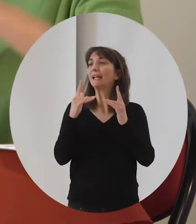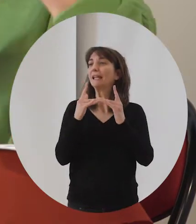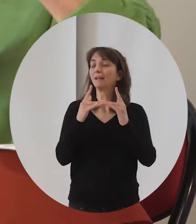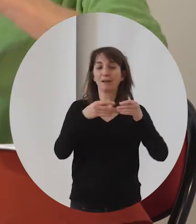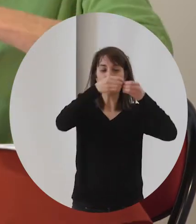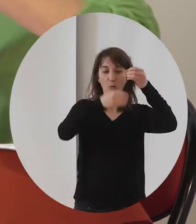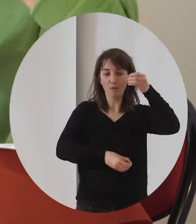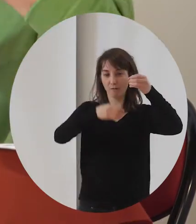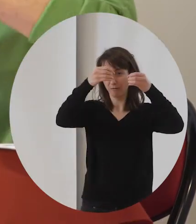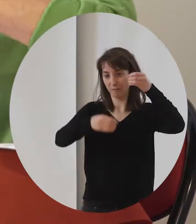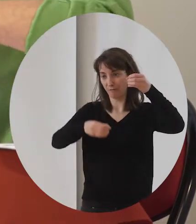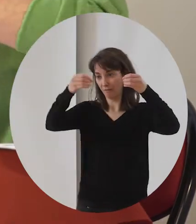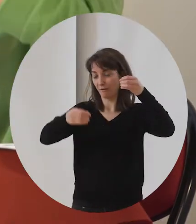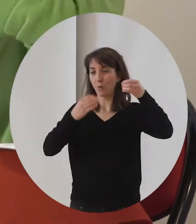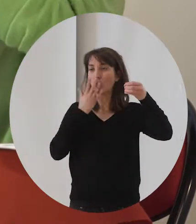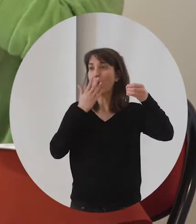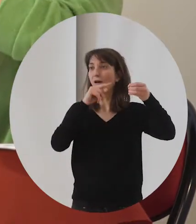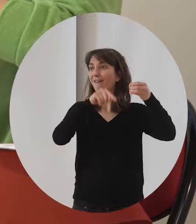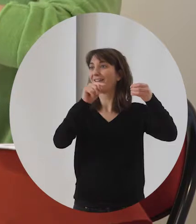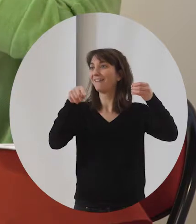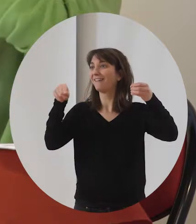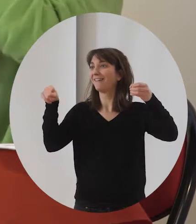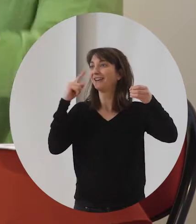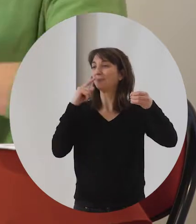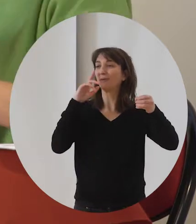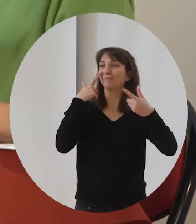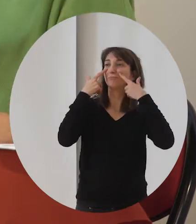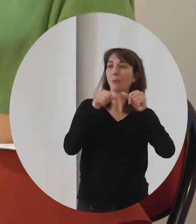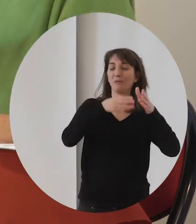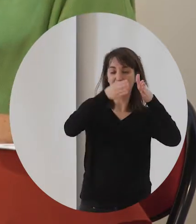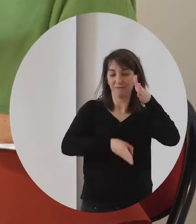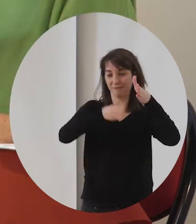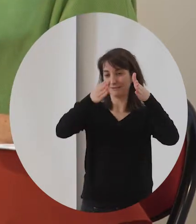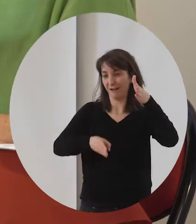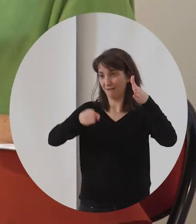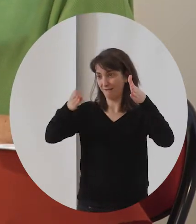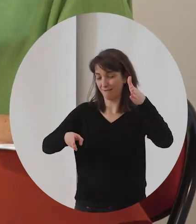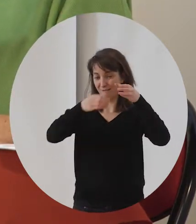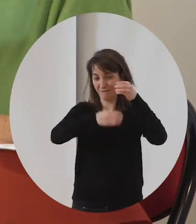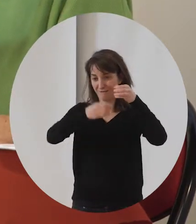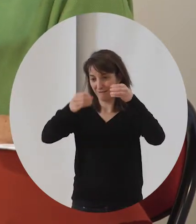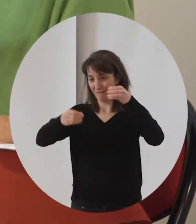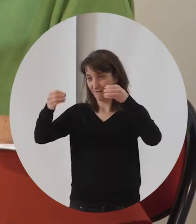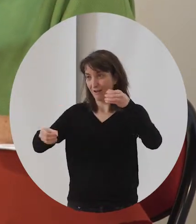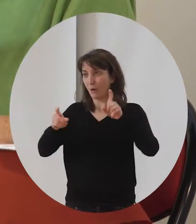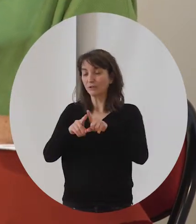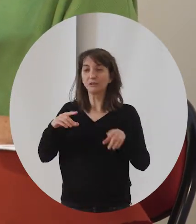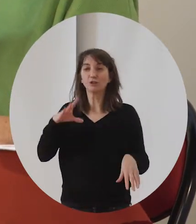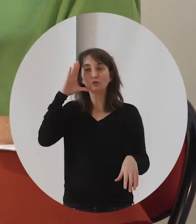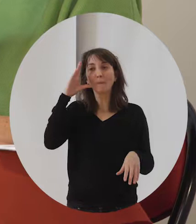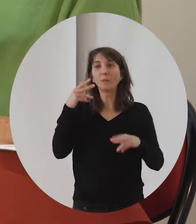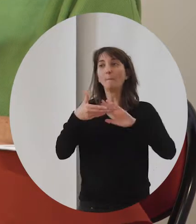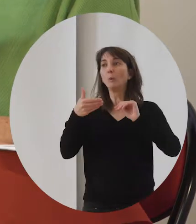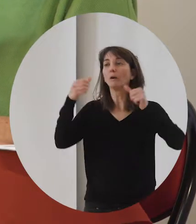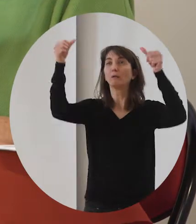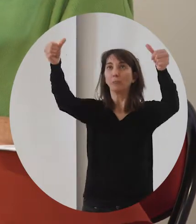mettre des barreaux en couleur pour que l'enfant commence déjà à distinguer la verticalité. C'est mettre des post-it sur les murs.